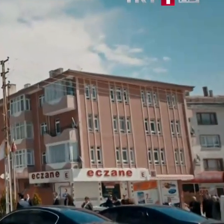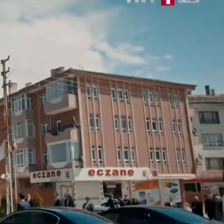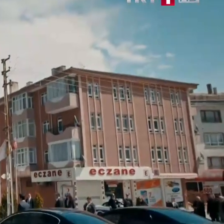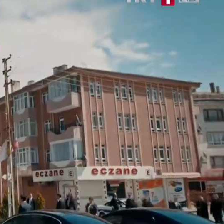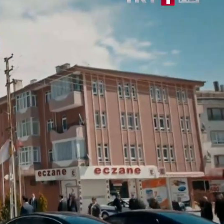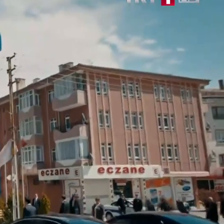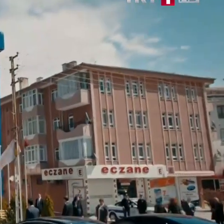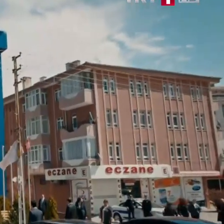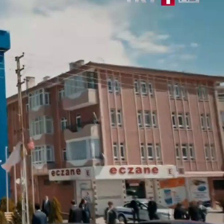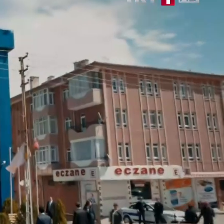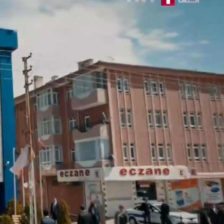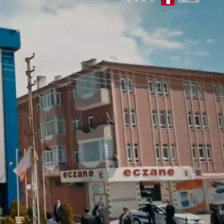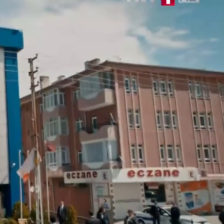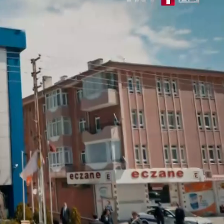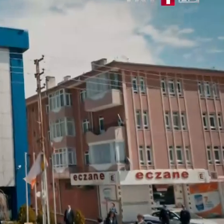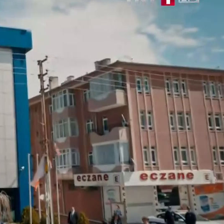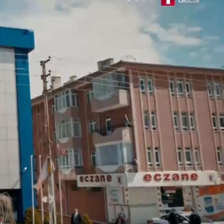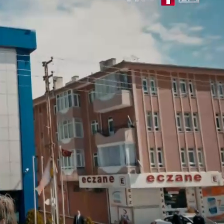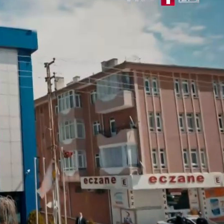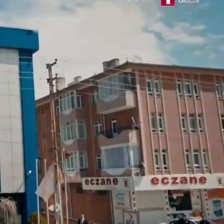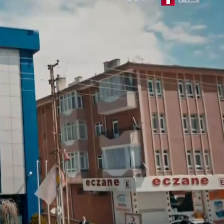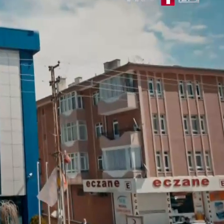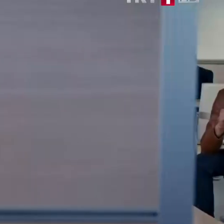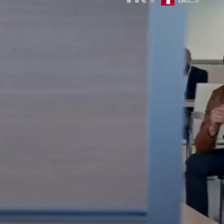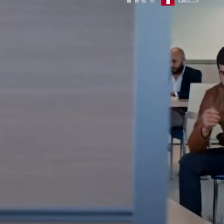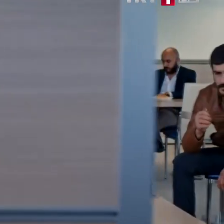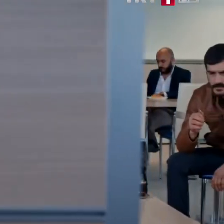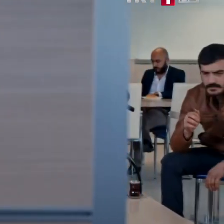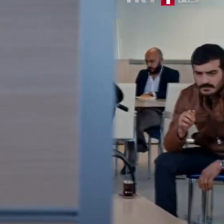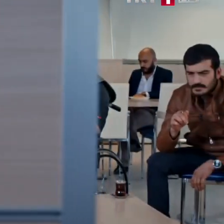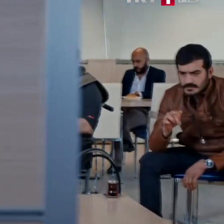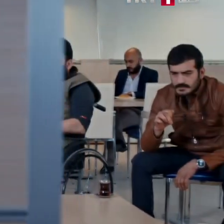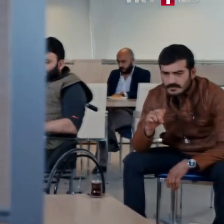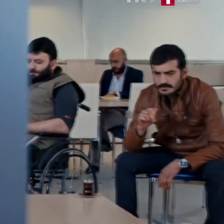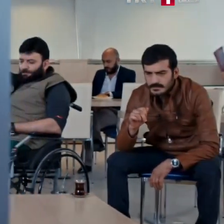Hastanenin önü. Korumalar siyah arabaların önlerinde bekleşiyor.